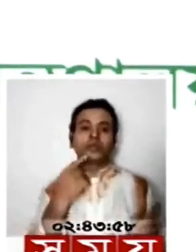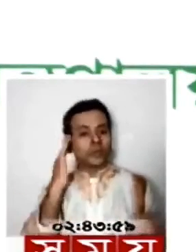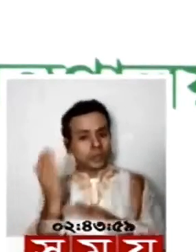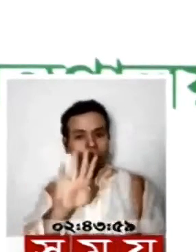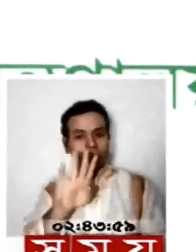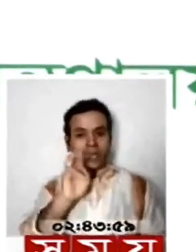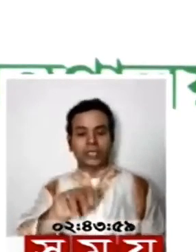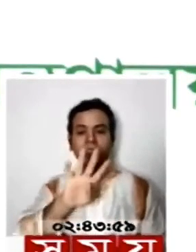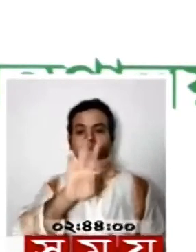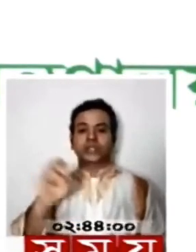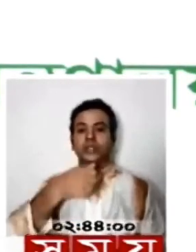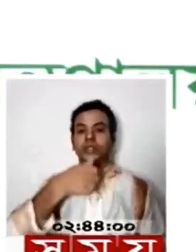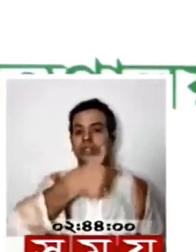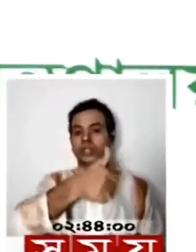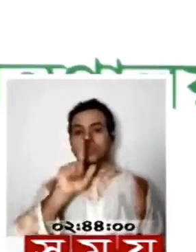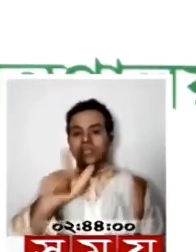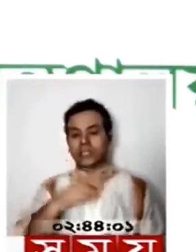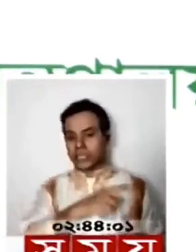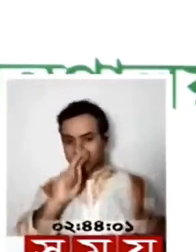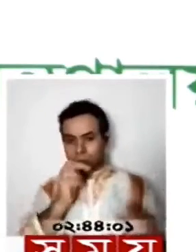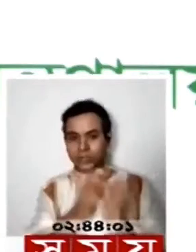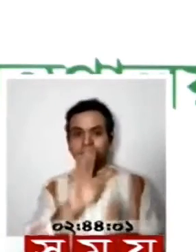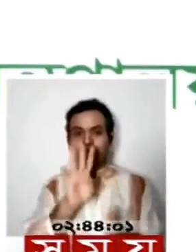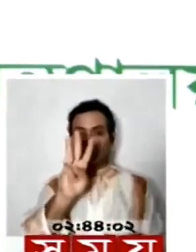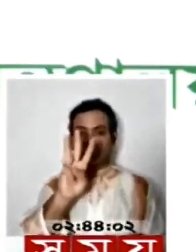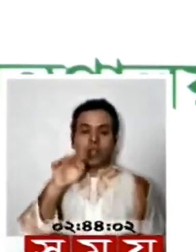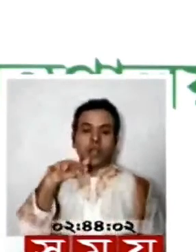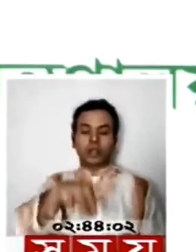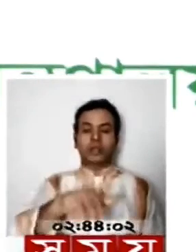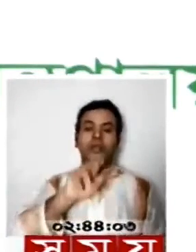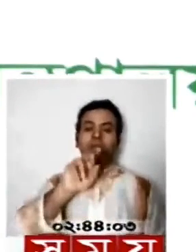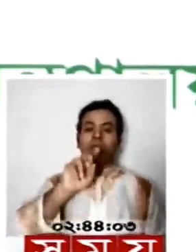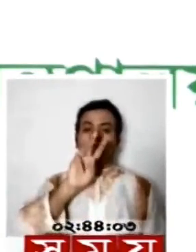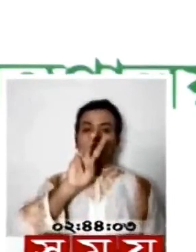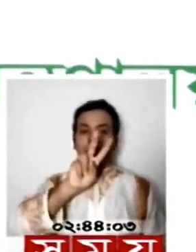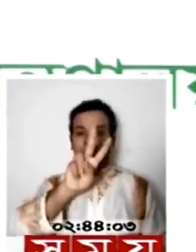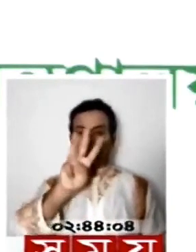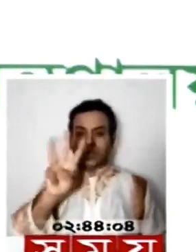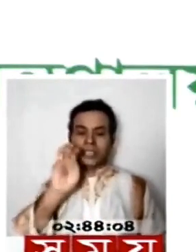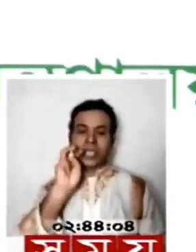48,93,186 জন। মৃত্যুবরণ করেছেন 24 ঘন্টায় 4,467 জন, এ পর্যন্ত